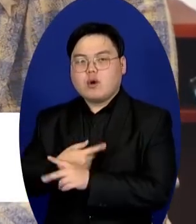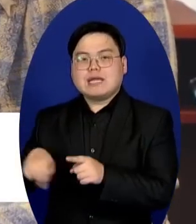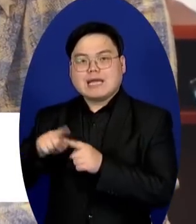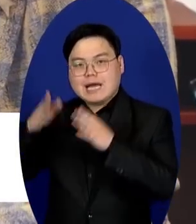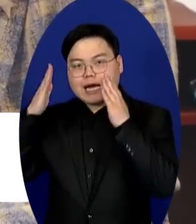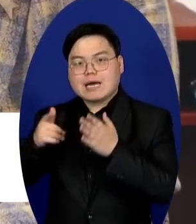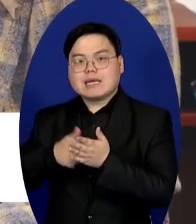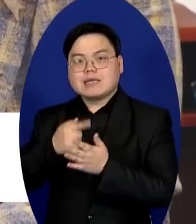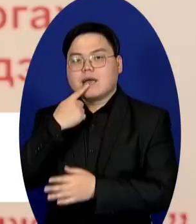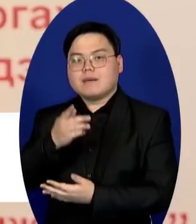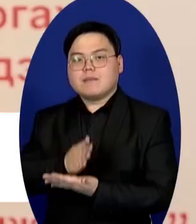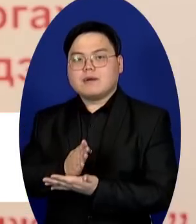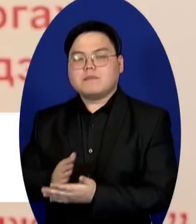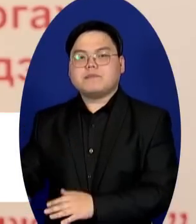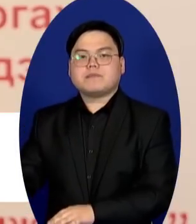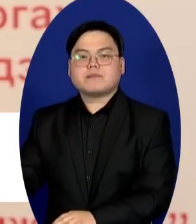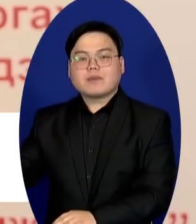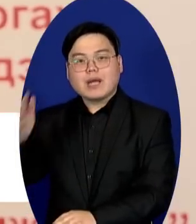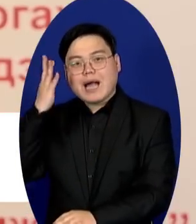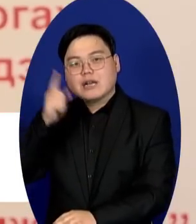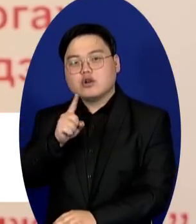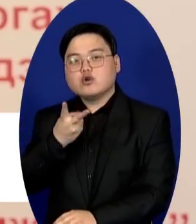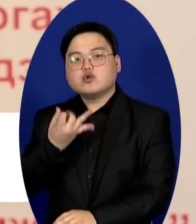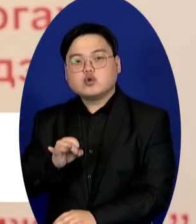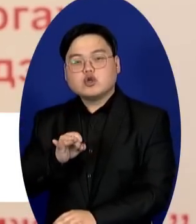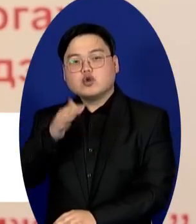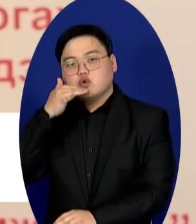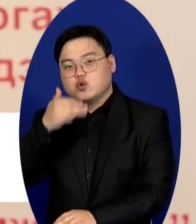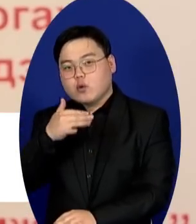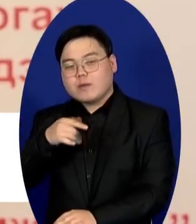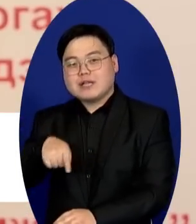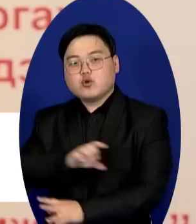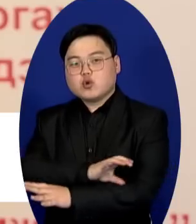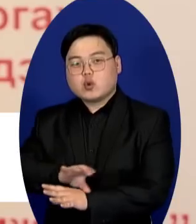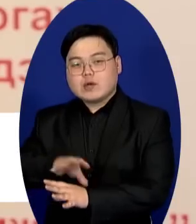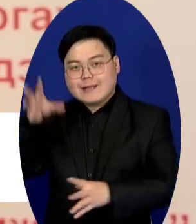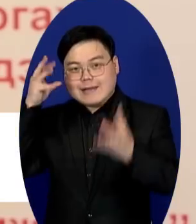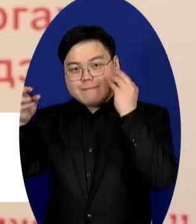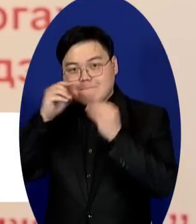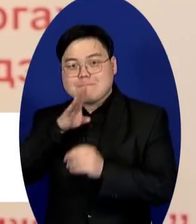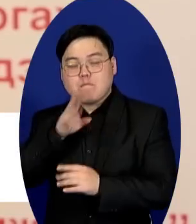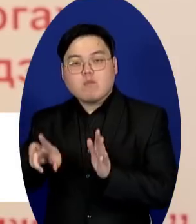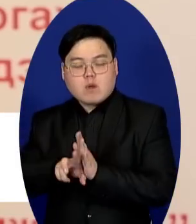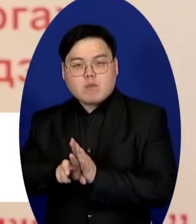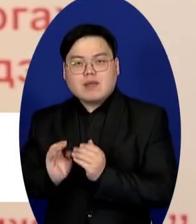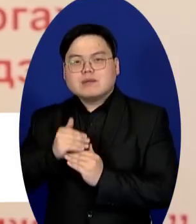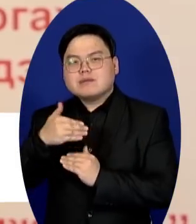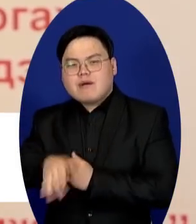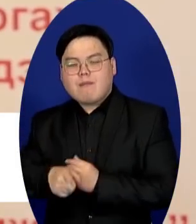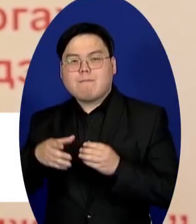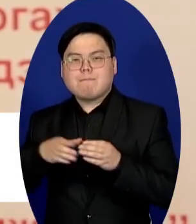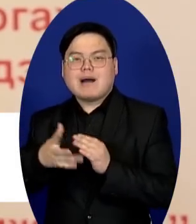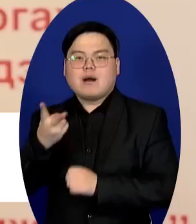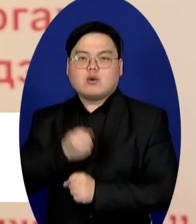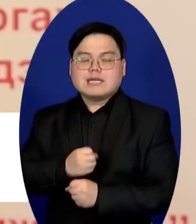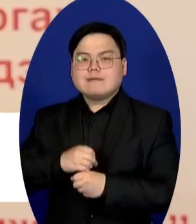байгааг онцолж байна. Арга зүйн зөвлөмжөө бол энэ сургалтаас аавна. А мэдээж бол энэ баг маань одоо цаашид хэрхэн яаж ажиллах вэ гэдгийг